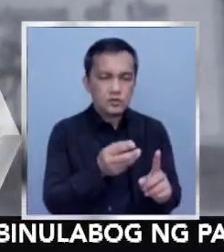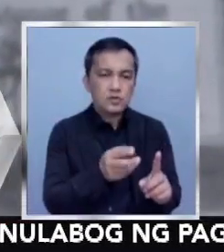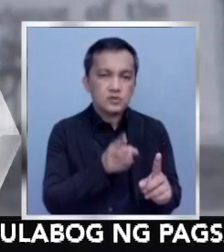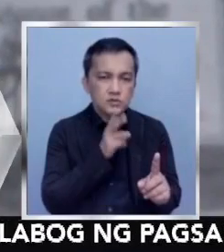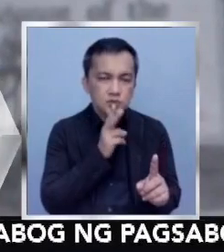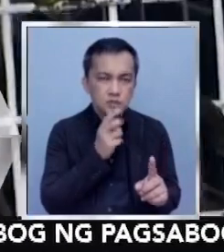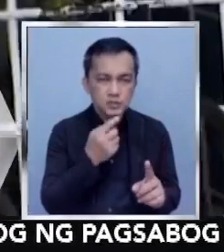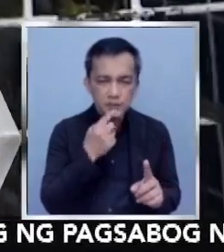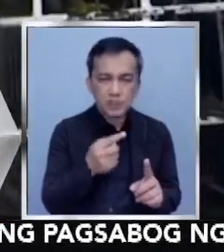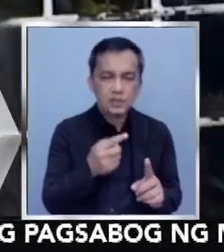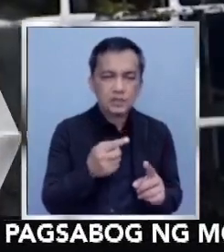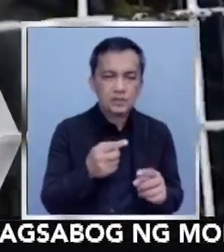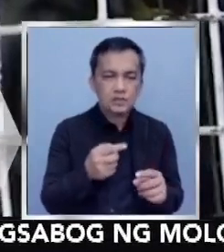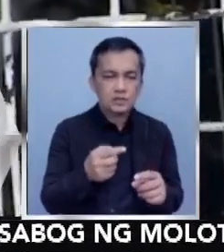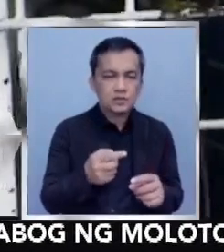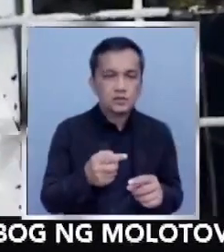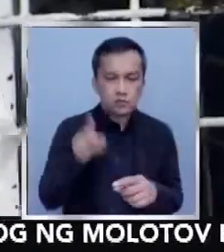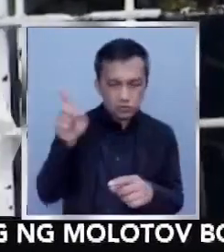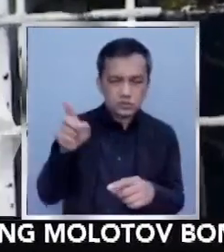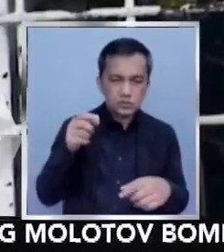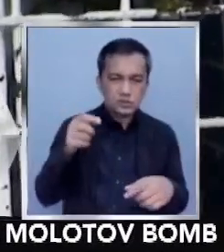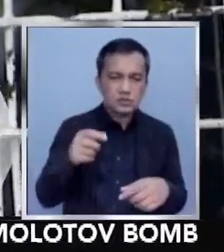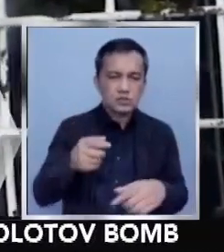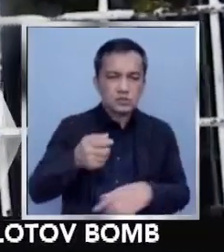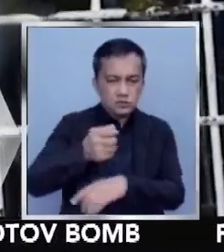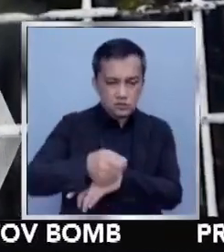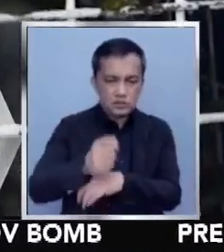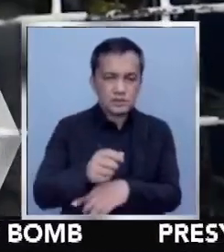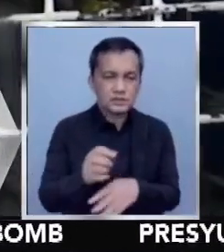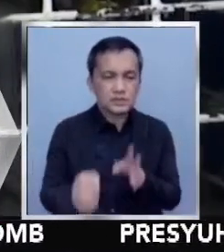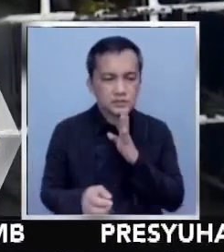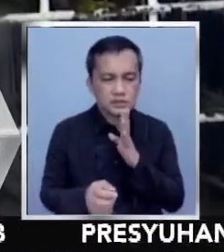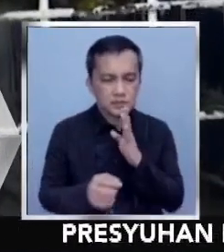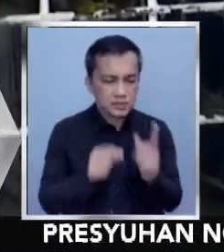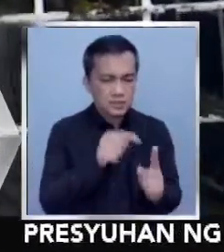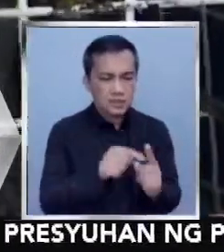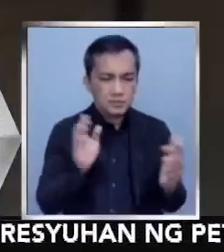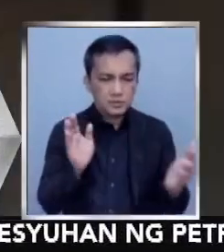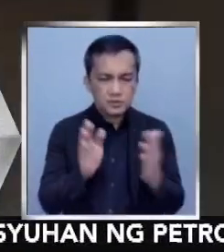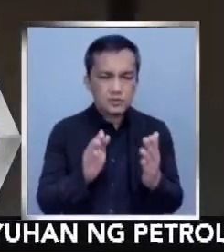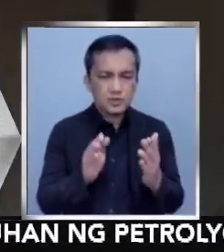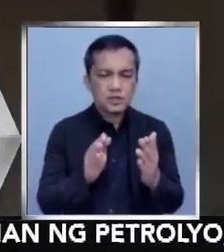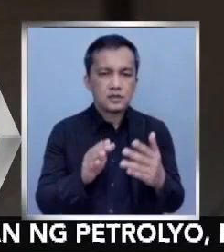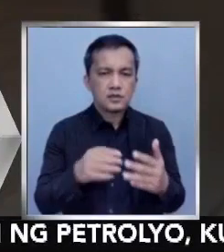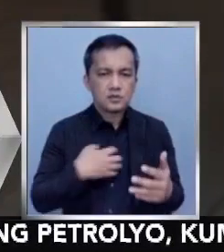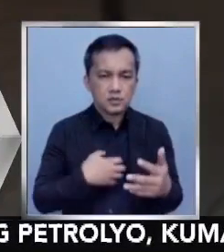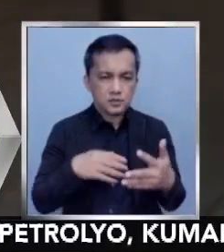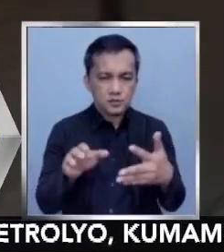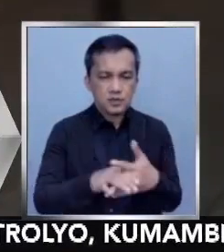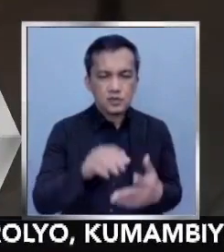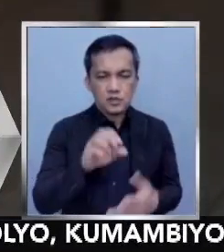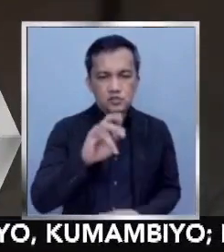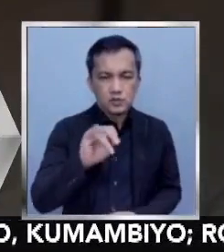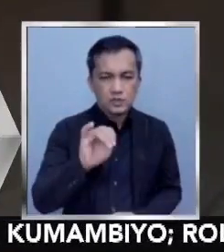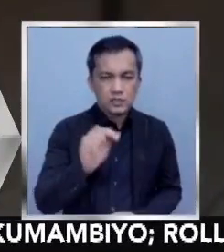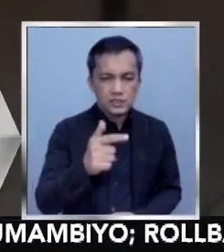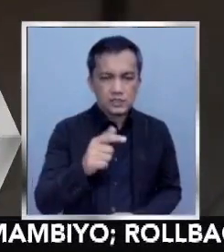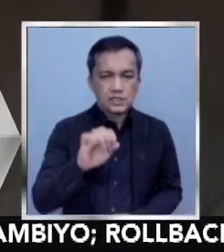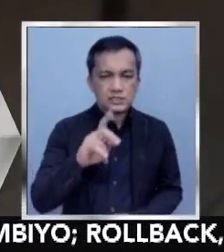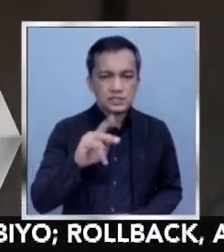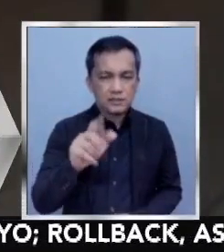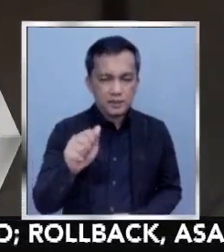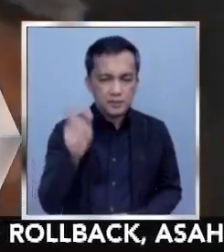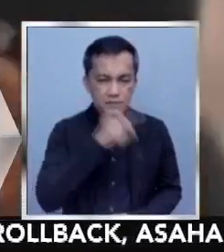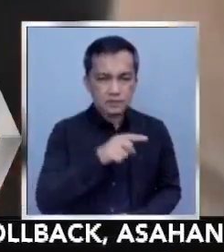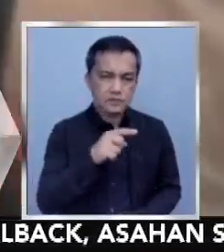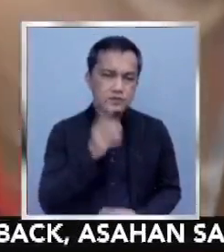korte, doon na lang daw siya magsasalita. Maharap siya sa reklamong swindling, estafa at falsification of